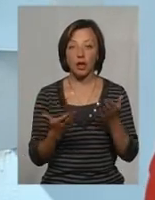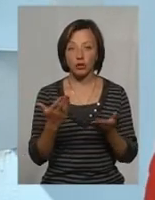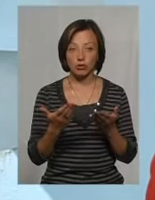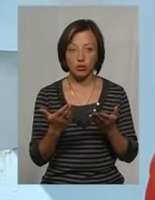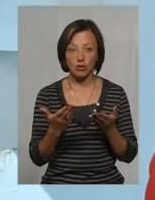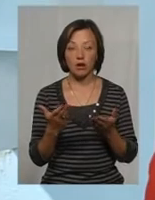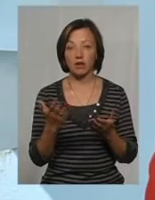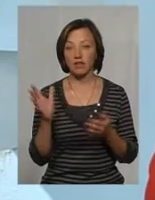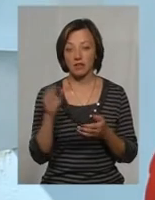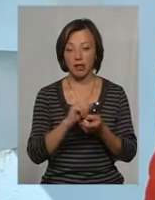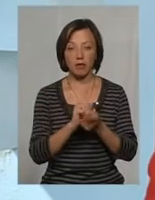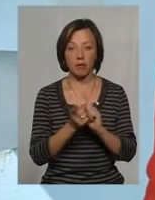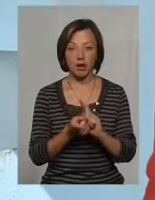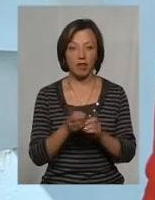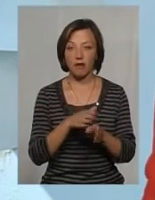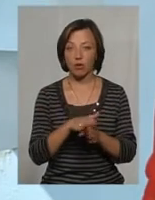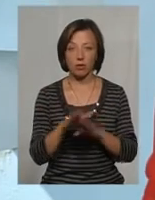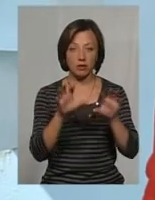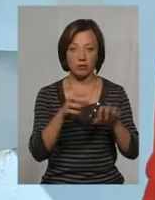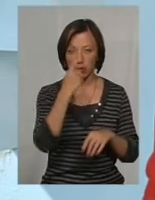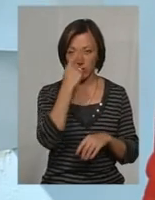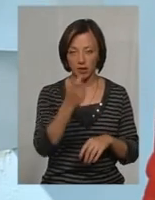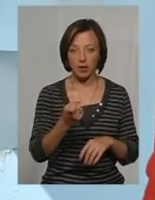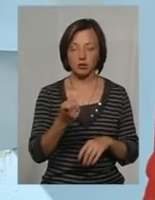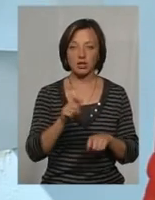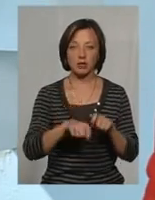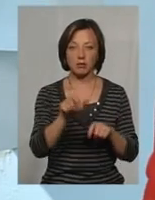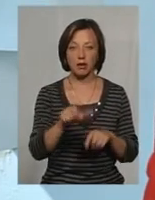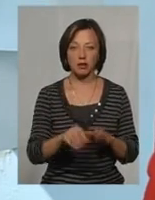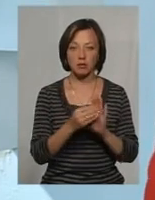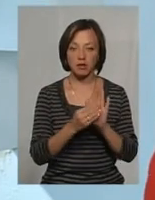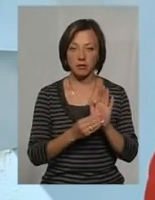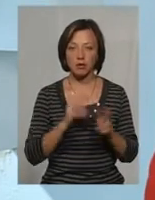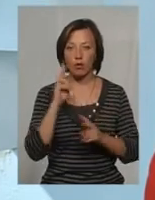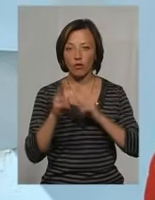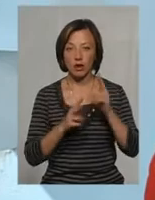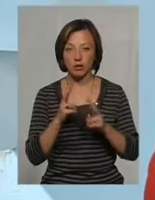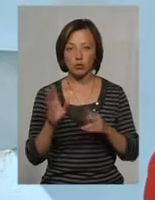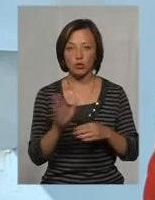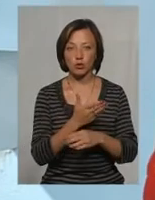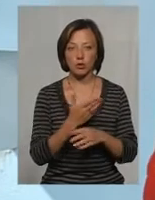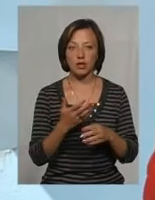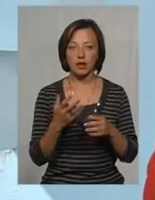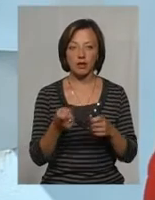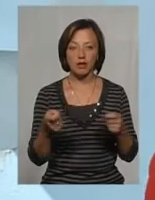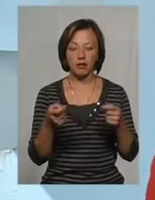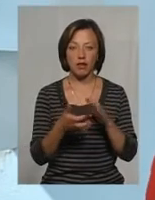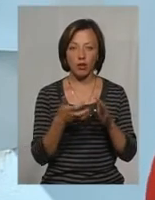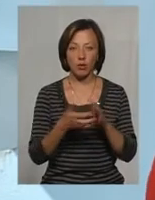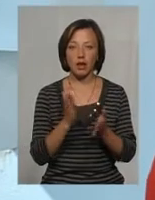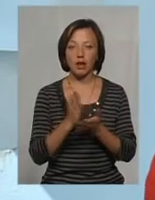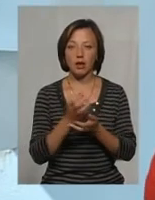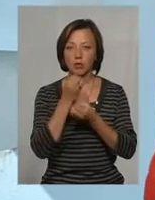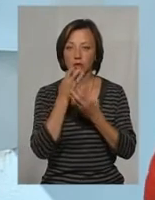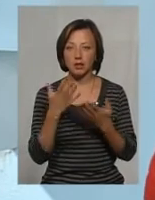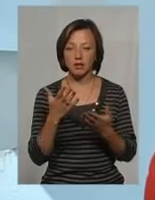все навпаки, коли не виконується попередження інспектора, приписи, зауваження щодо усунення невідповідностей, є